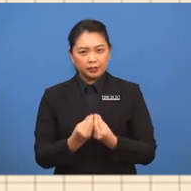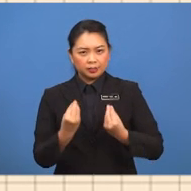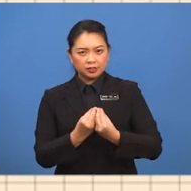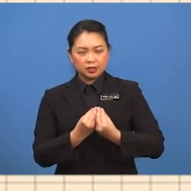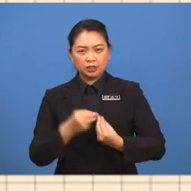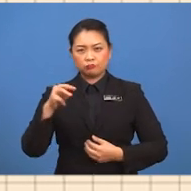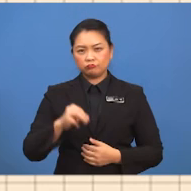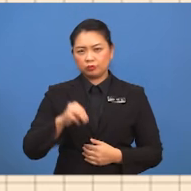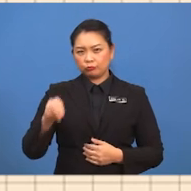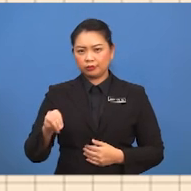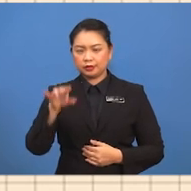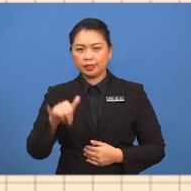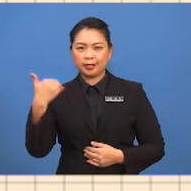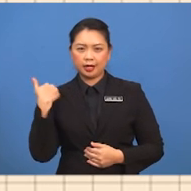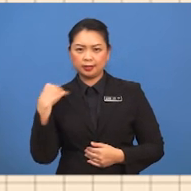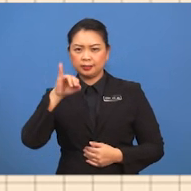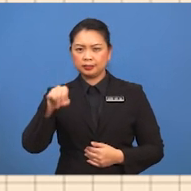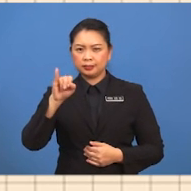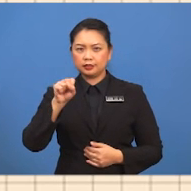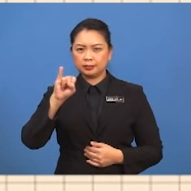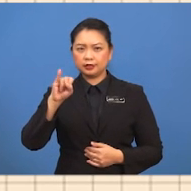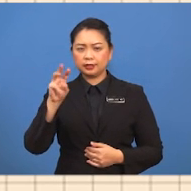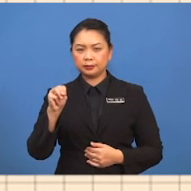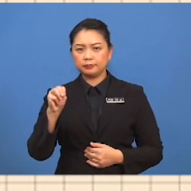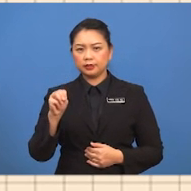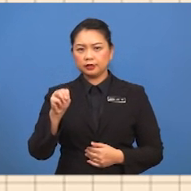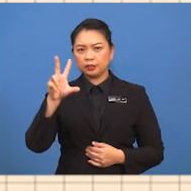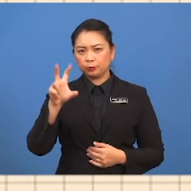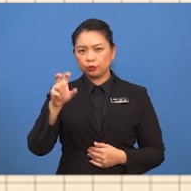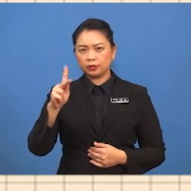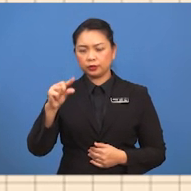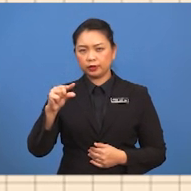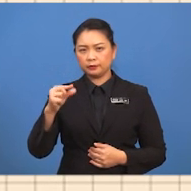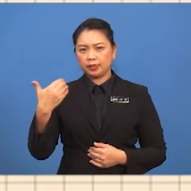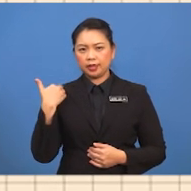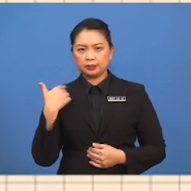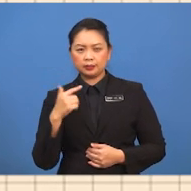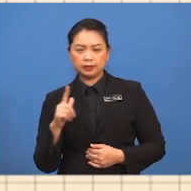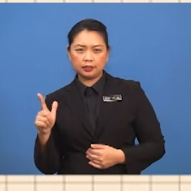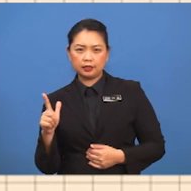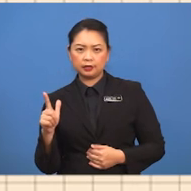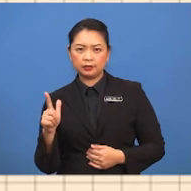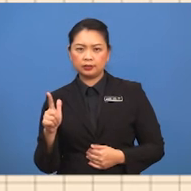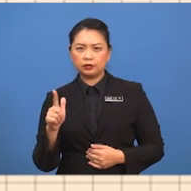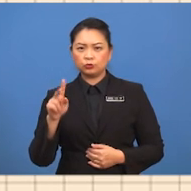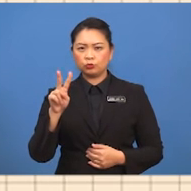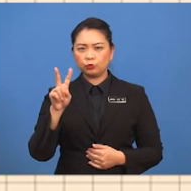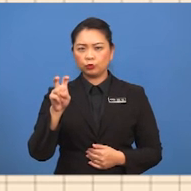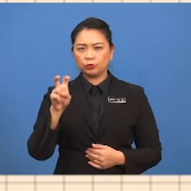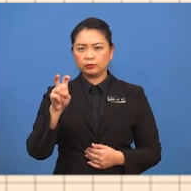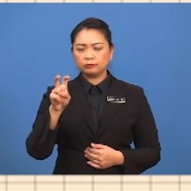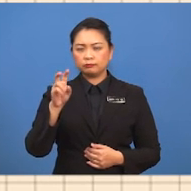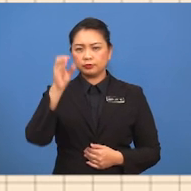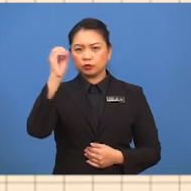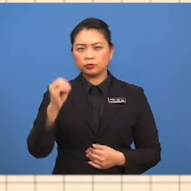Bilangan murid yang mempunyai jisim 30 kilogram ialah 25% daripada